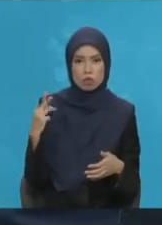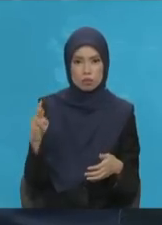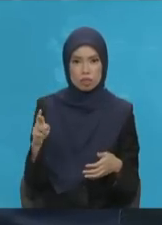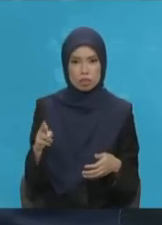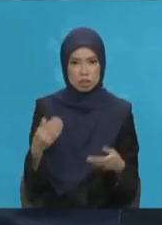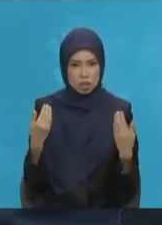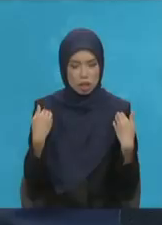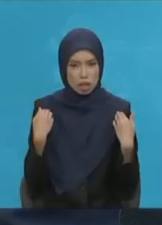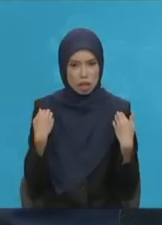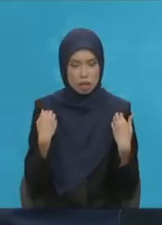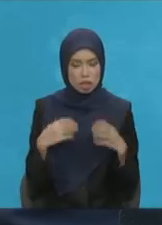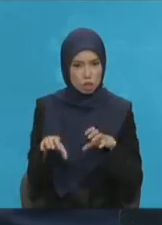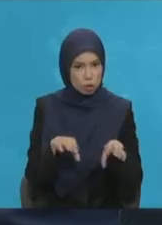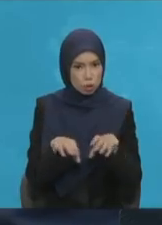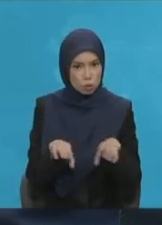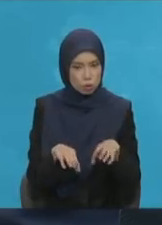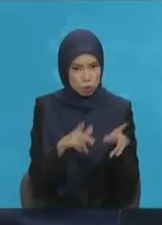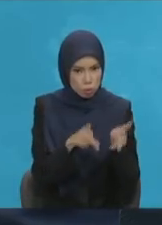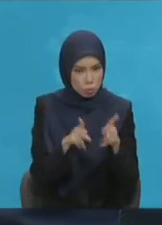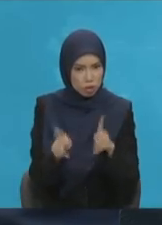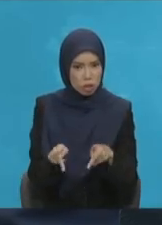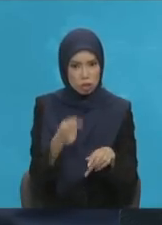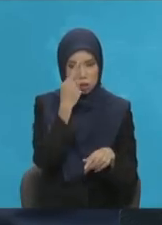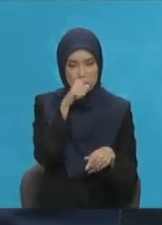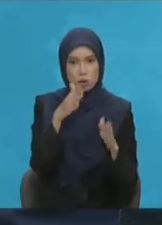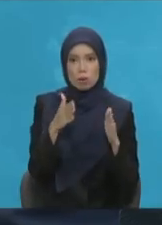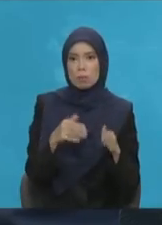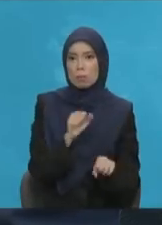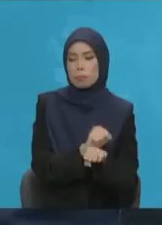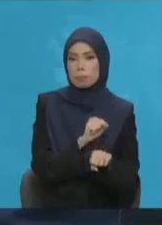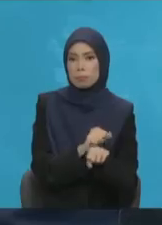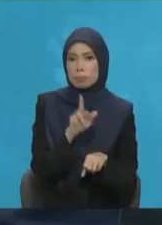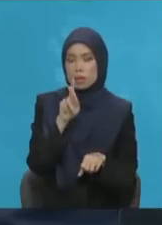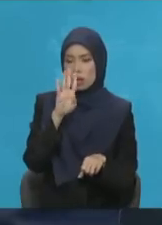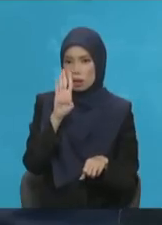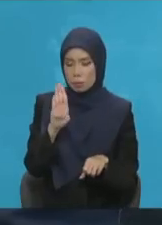retension plan bagi warga Arbi terutama